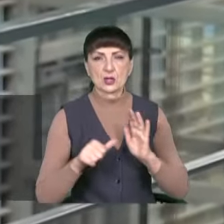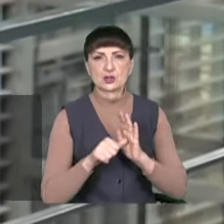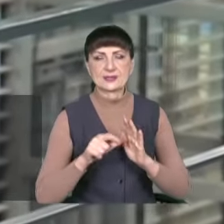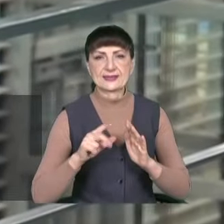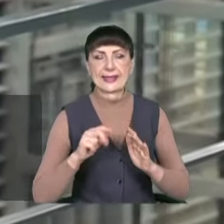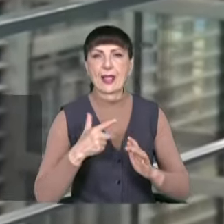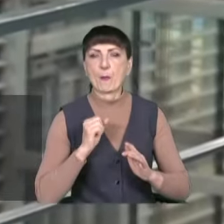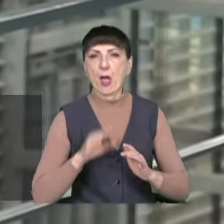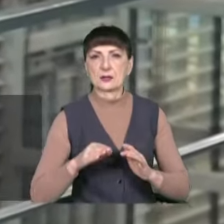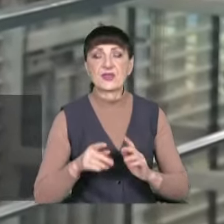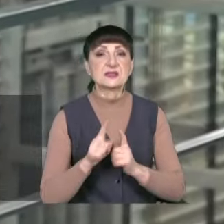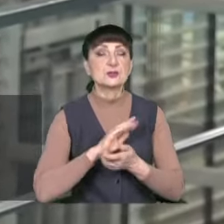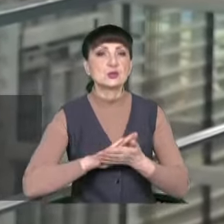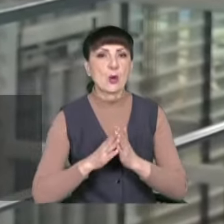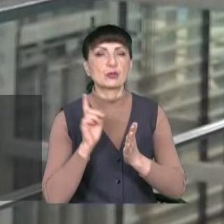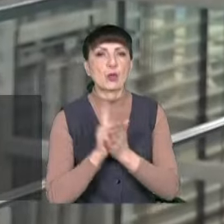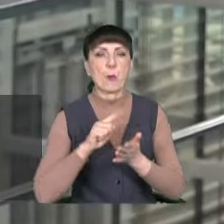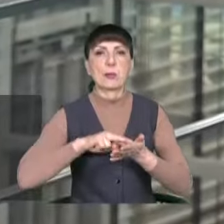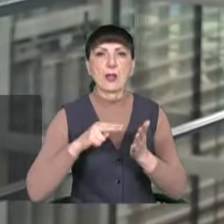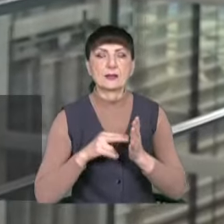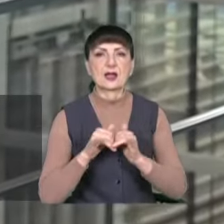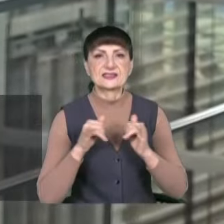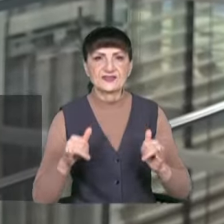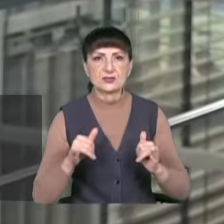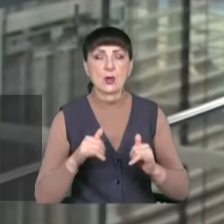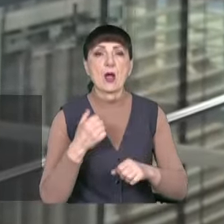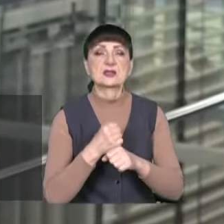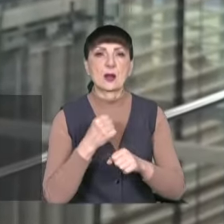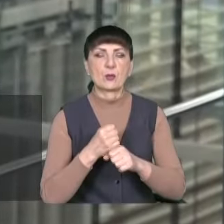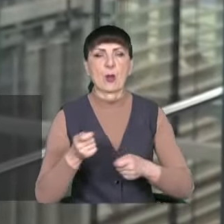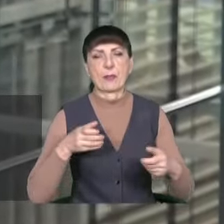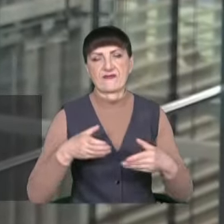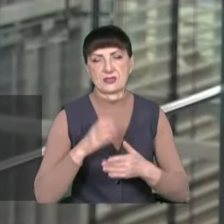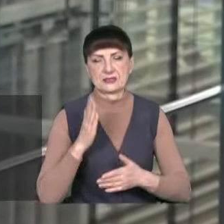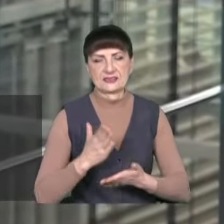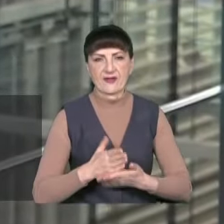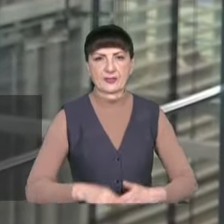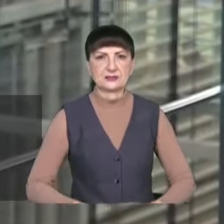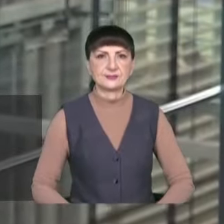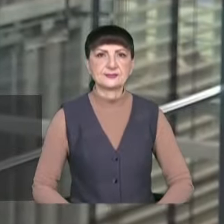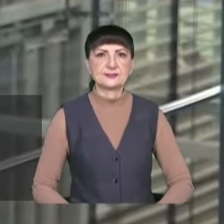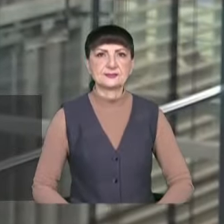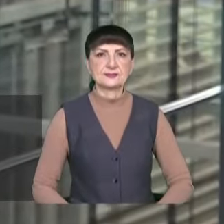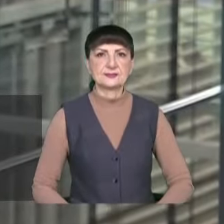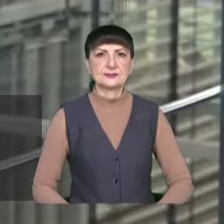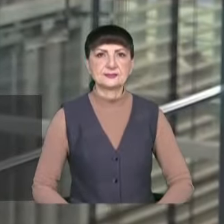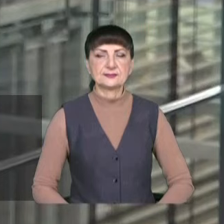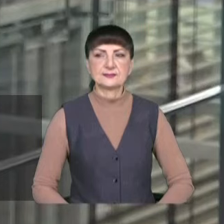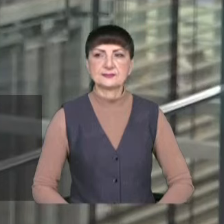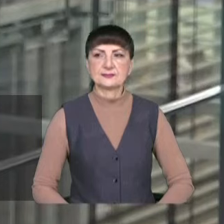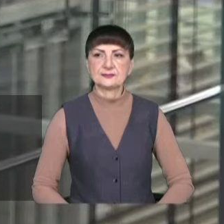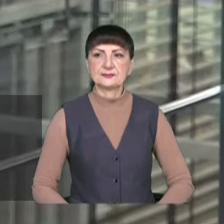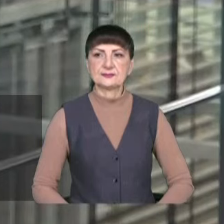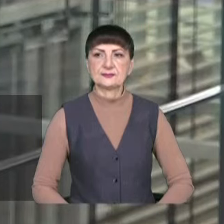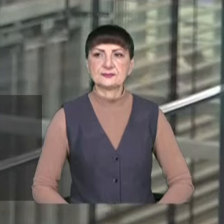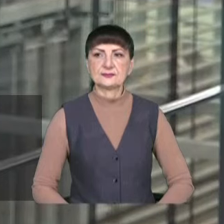гигаватт. Изменить ситуацию должен план по развитию отрасли, разработанный правительством. Далее Насипова, Данияр Умар, Дастан